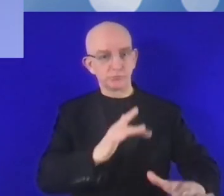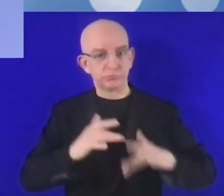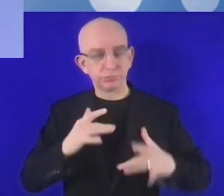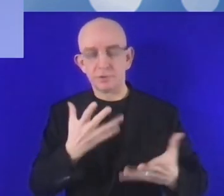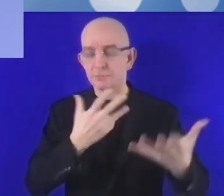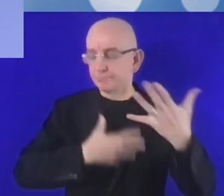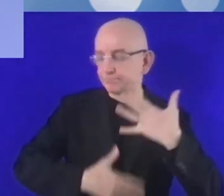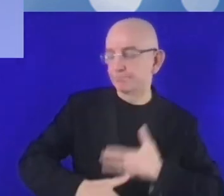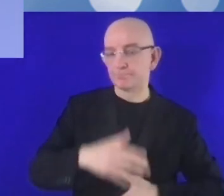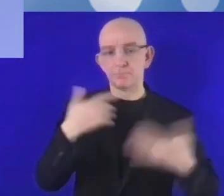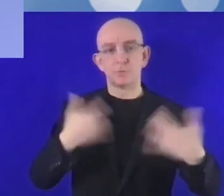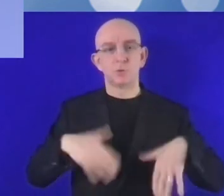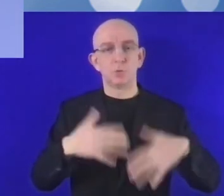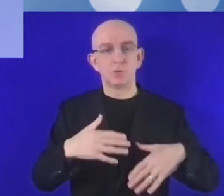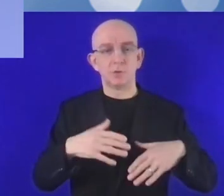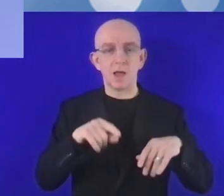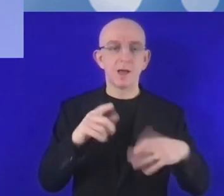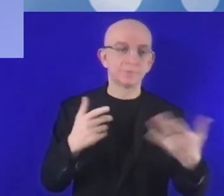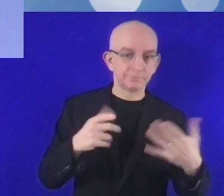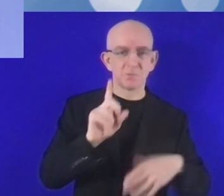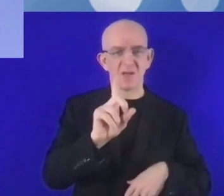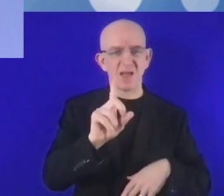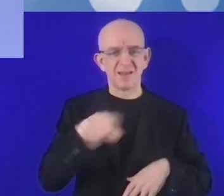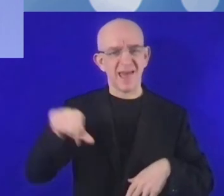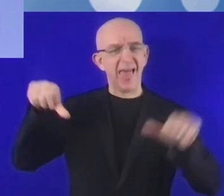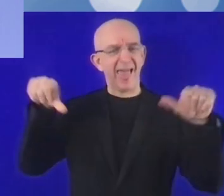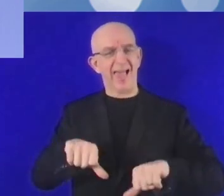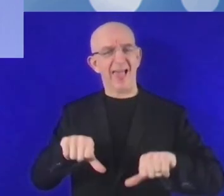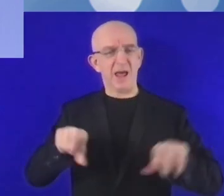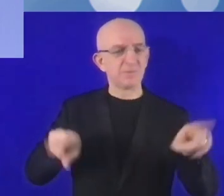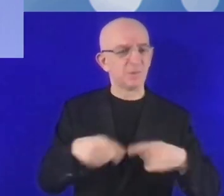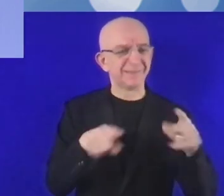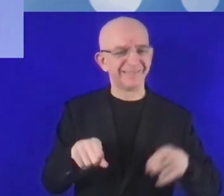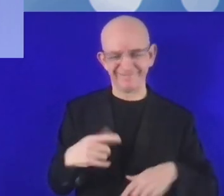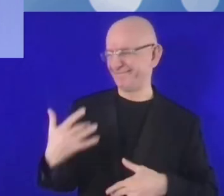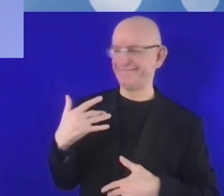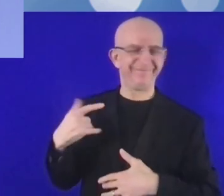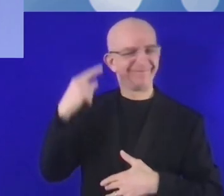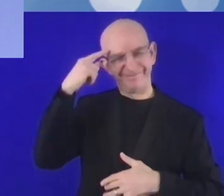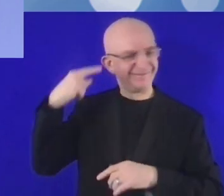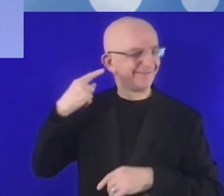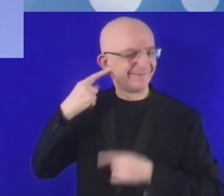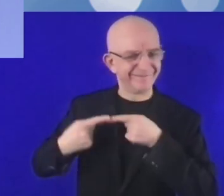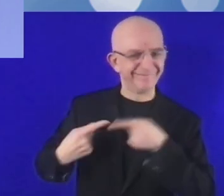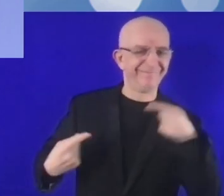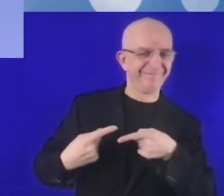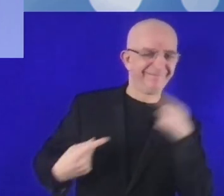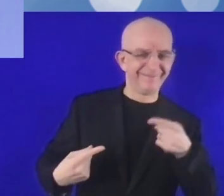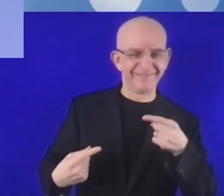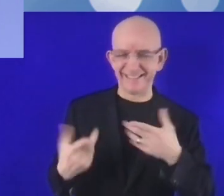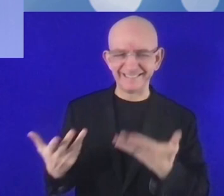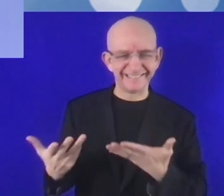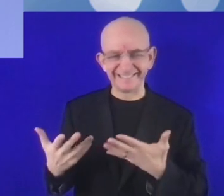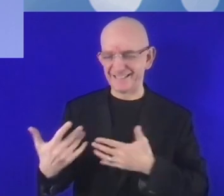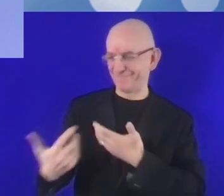用。那么我们就知道为什么我们为什么要一定要和低质量的音乐